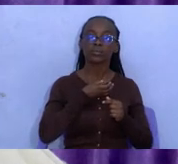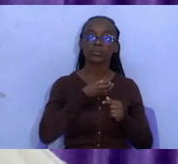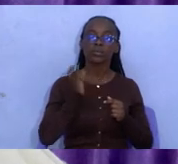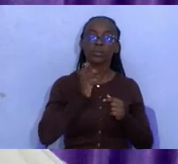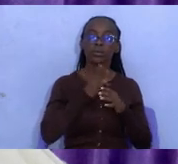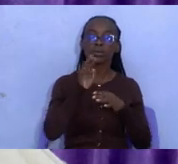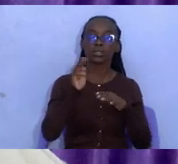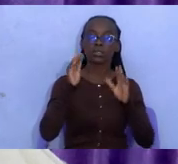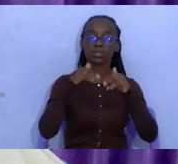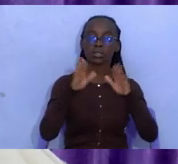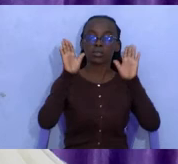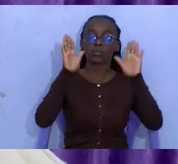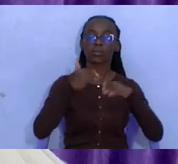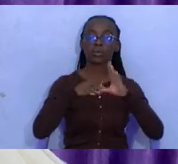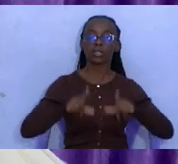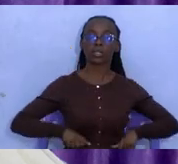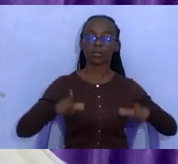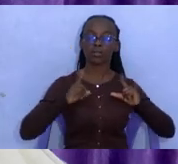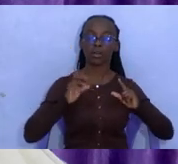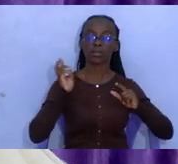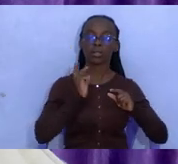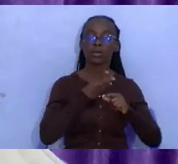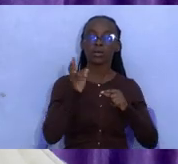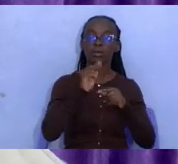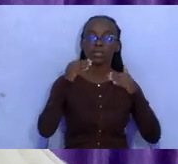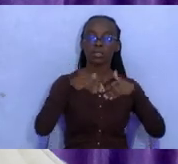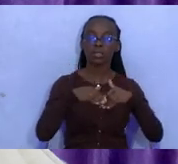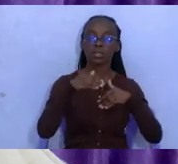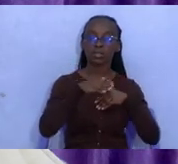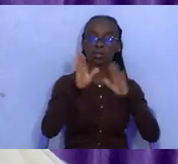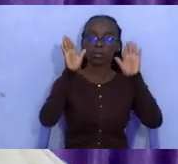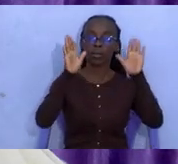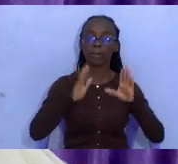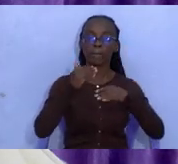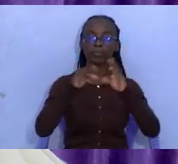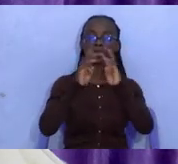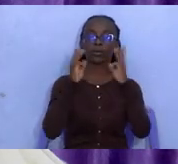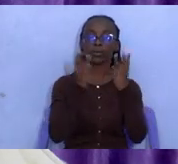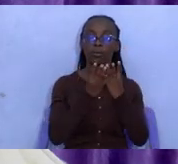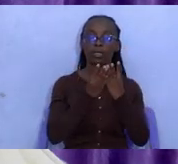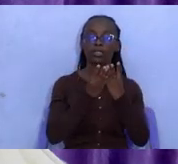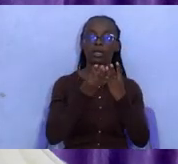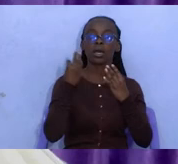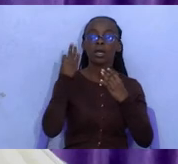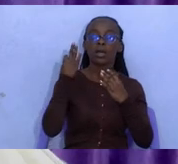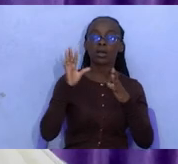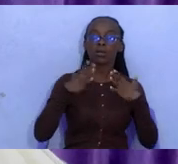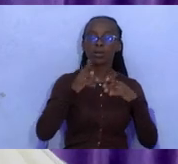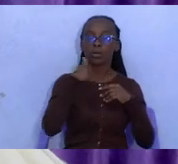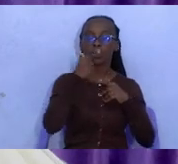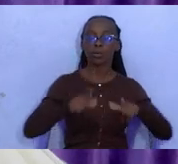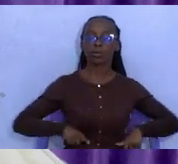uthamana wako katika maisha yetu. Wacha tukaone uthamana wako katika inchi ya walio hai. Ili tusije tukapoteza